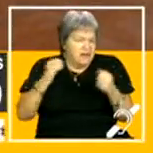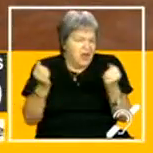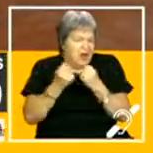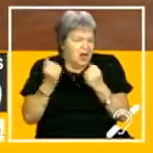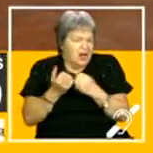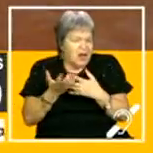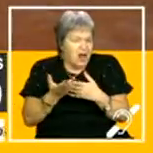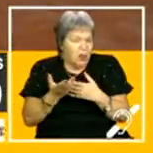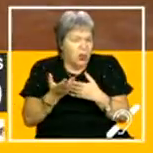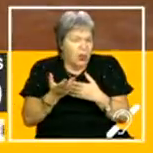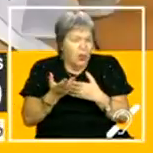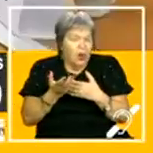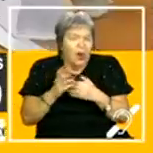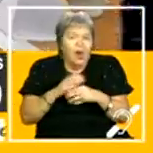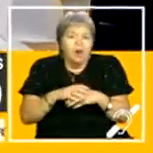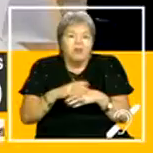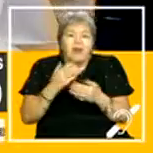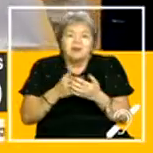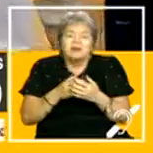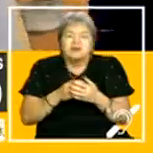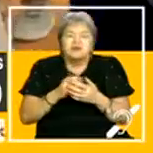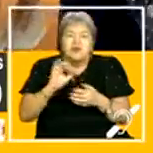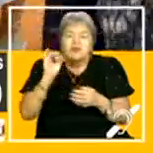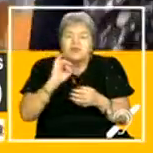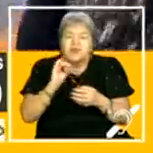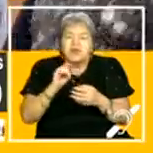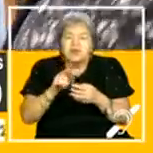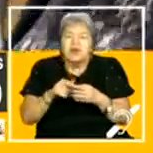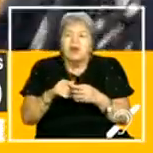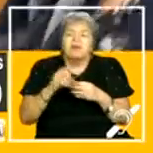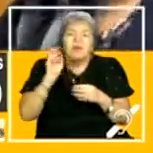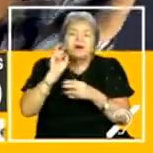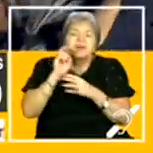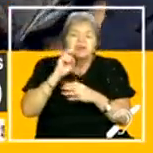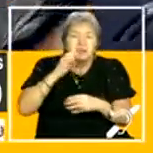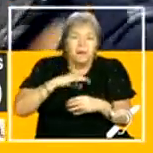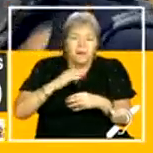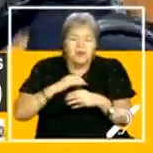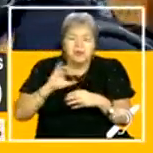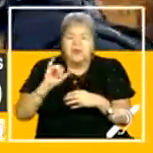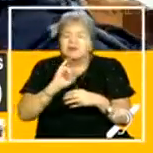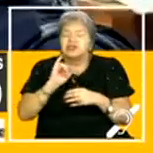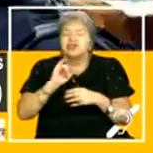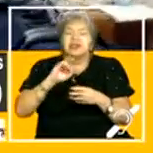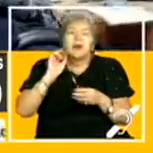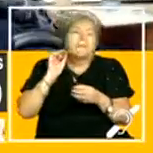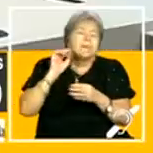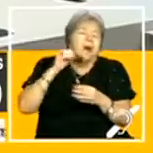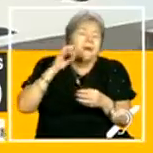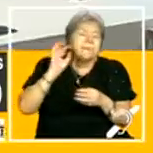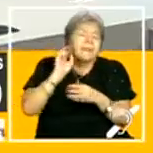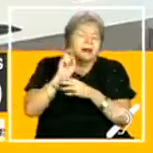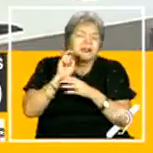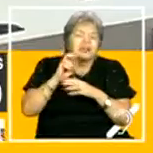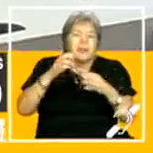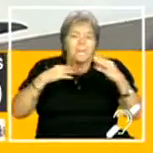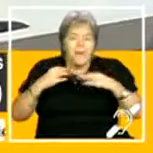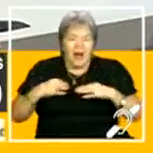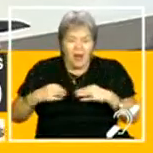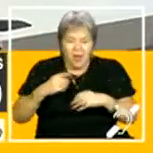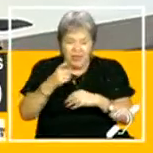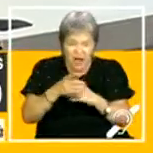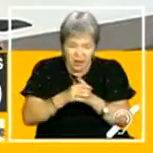decelat între cei care candidează la președinție și cei care candidează la parlamentare. E clar